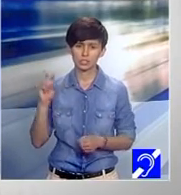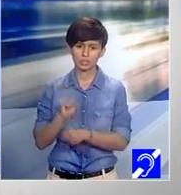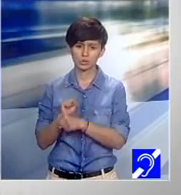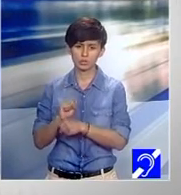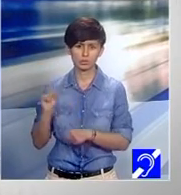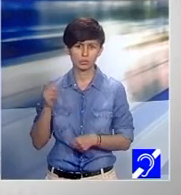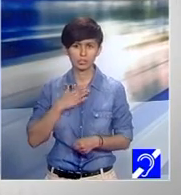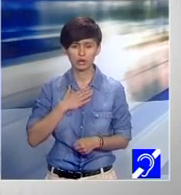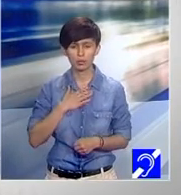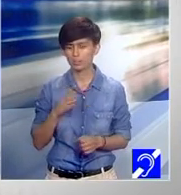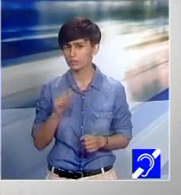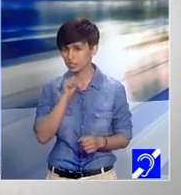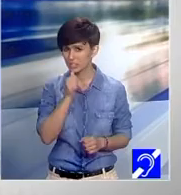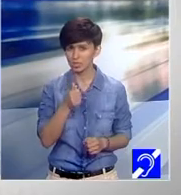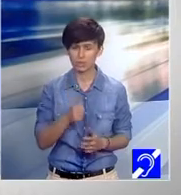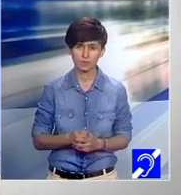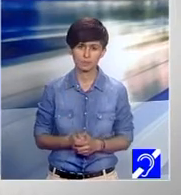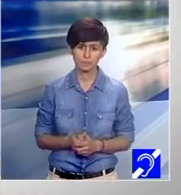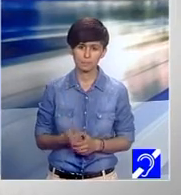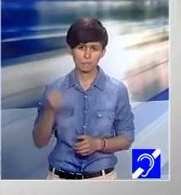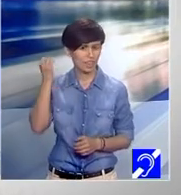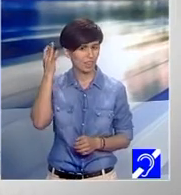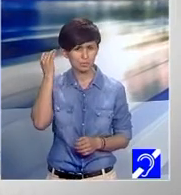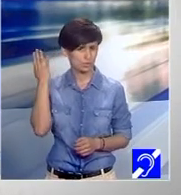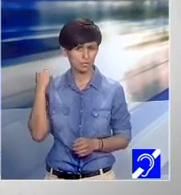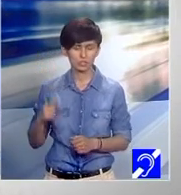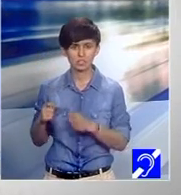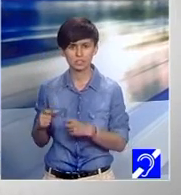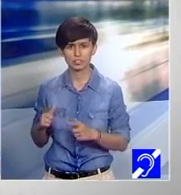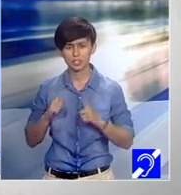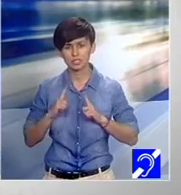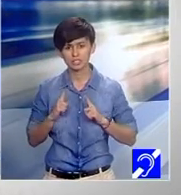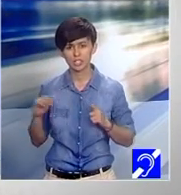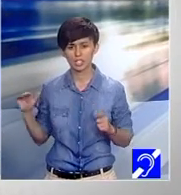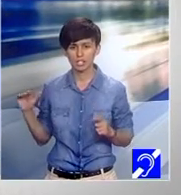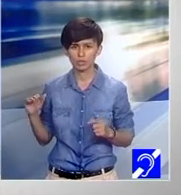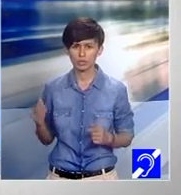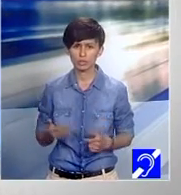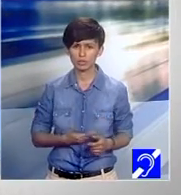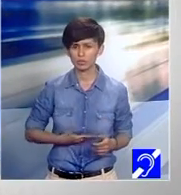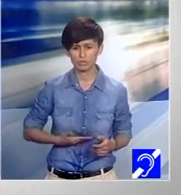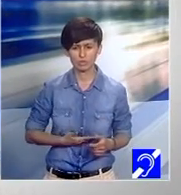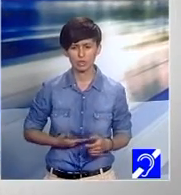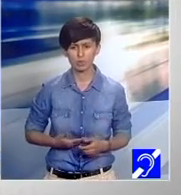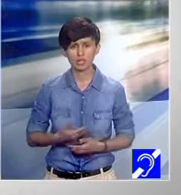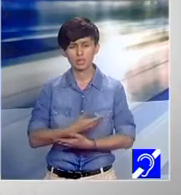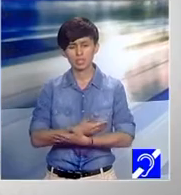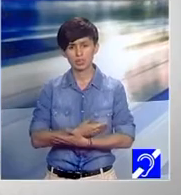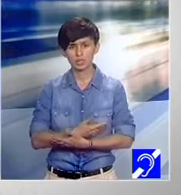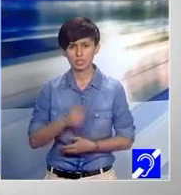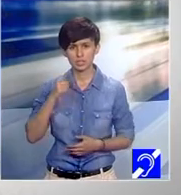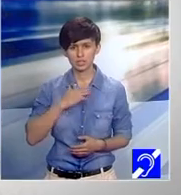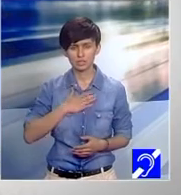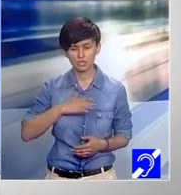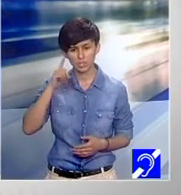am avut deloc. Atât de absurdă a fost situația să stai cu copilul urlând de foame în brațe, încât îmi venea să mă duc în fața Parlamentului